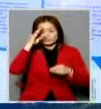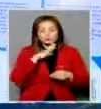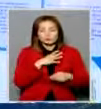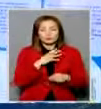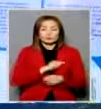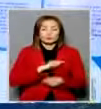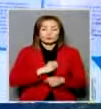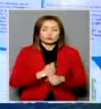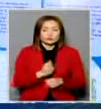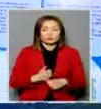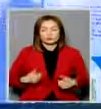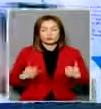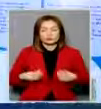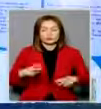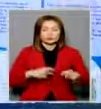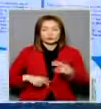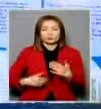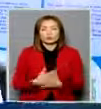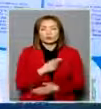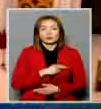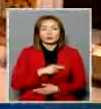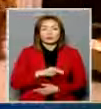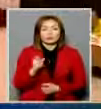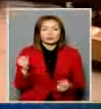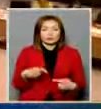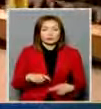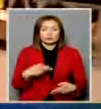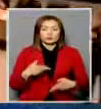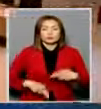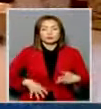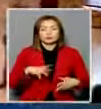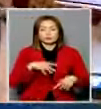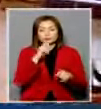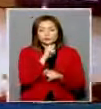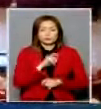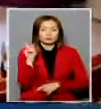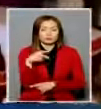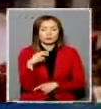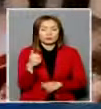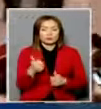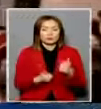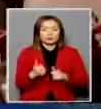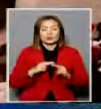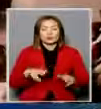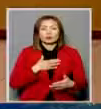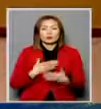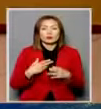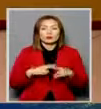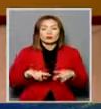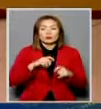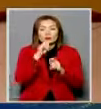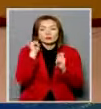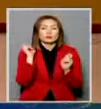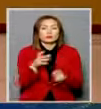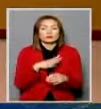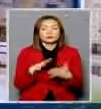лет мы ни работали, мы постоянно находимся в поиске. В завершении форума были награждены лучшие спикеры и активные педагоги. По